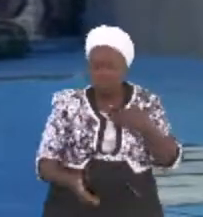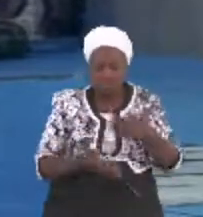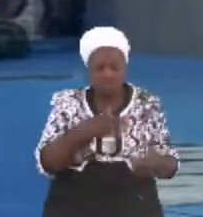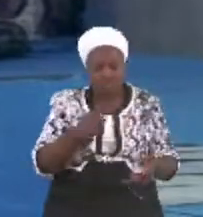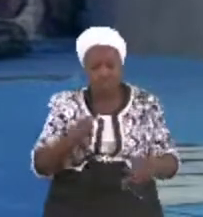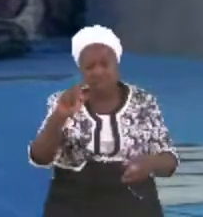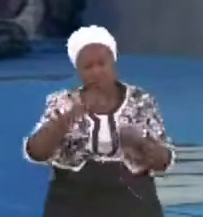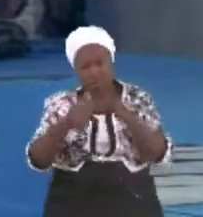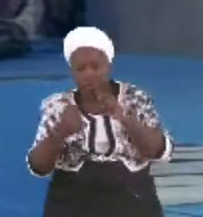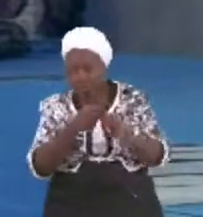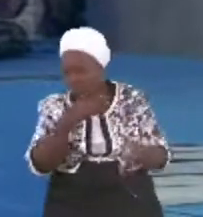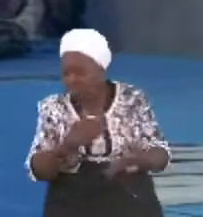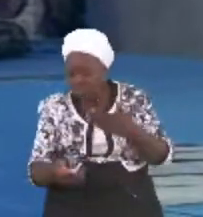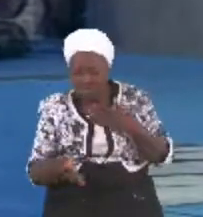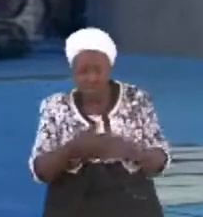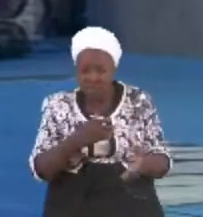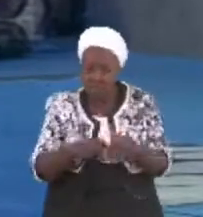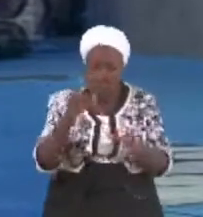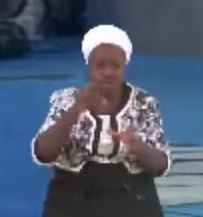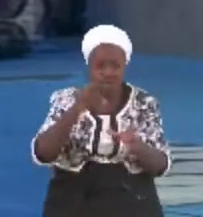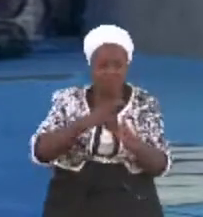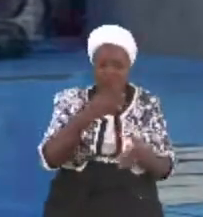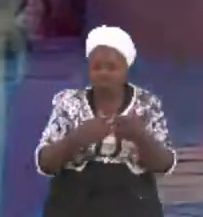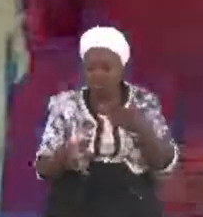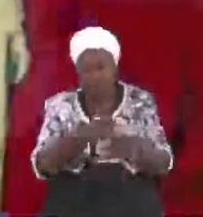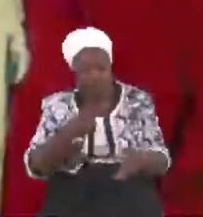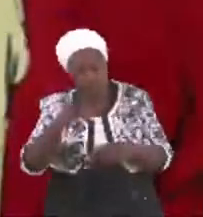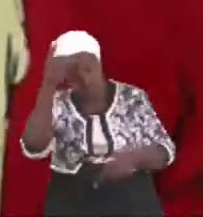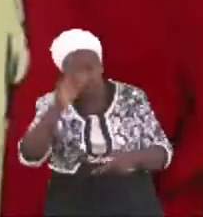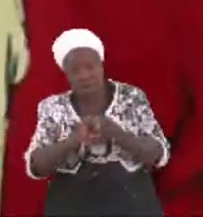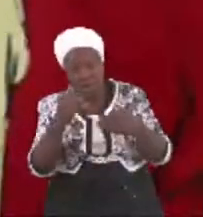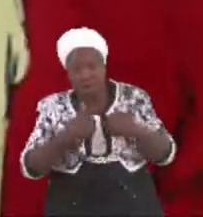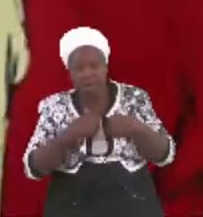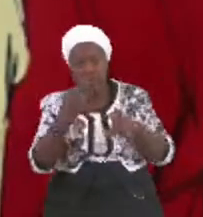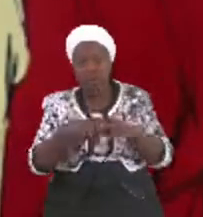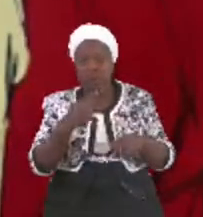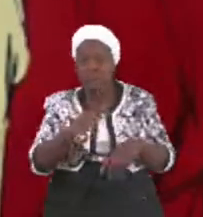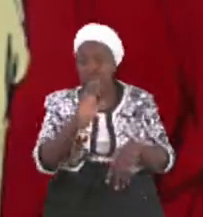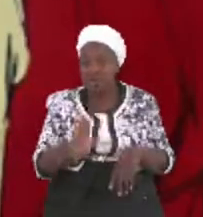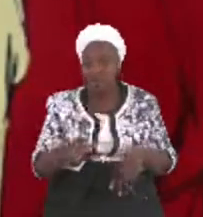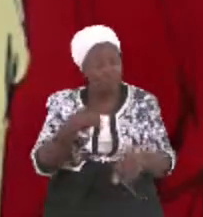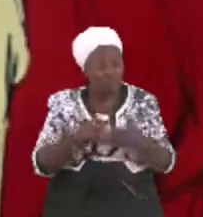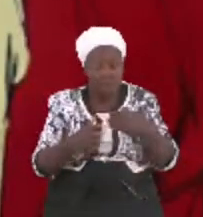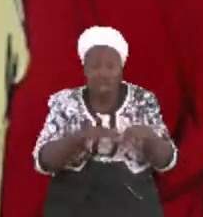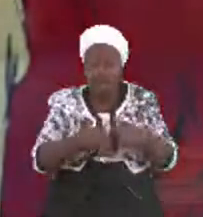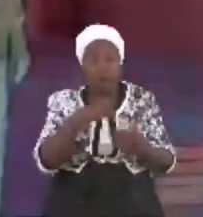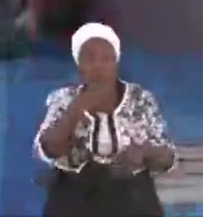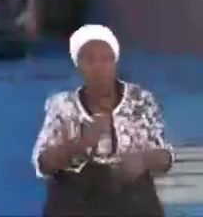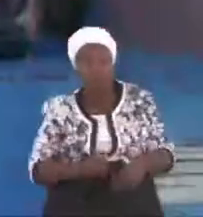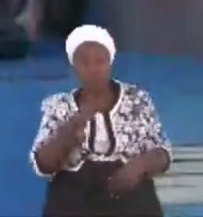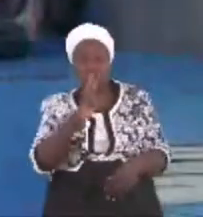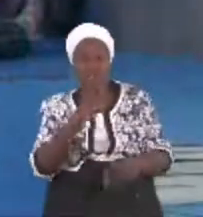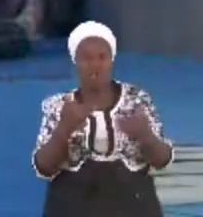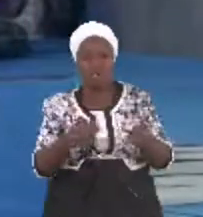la déformation, quelle que soit l'infimité que tu as depuis ton enfance, peu importe ton âge maintenant